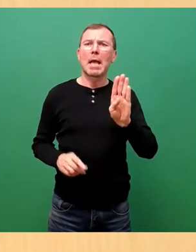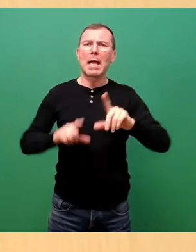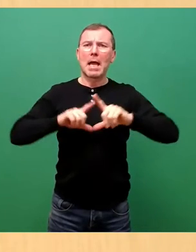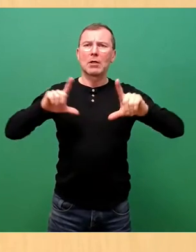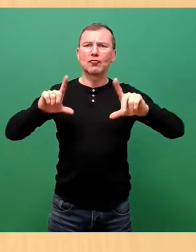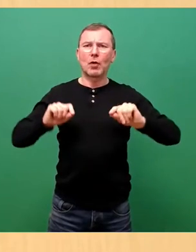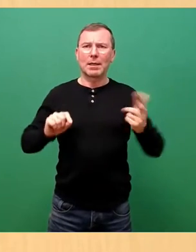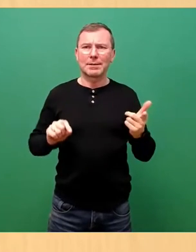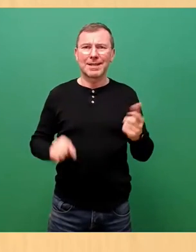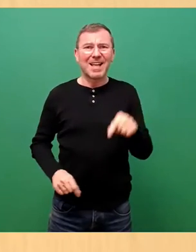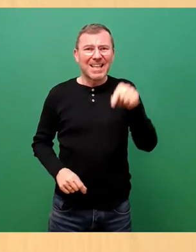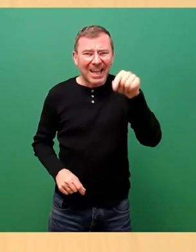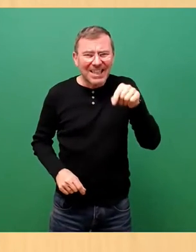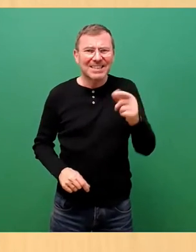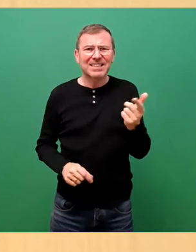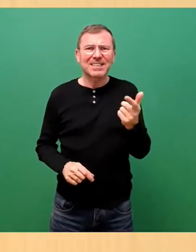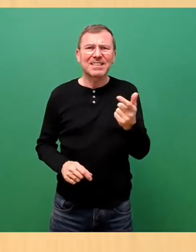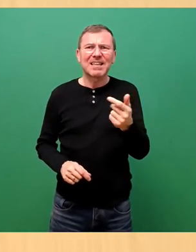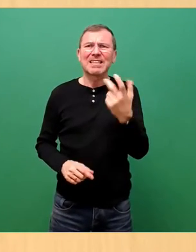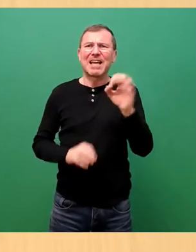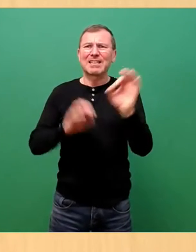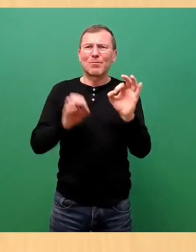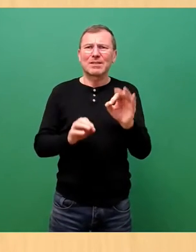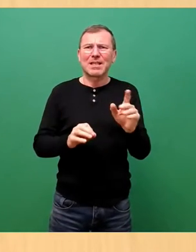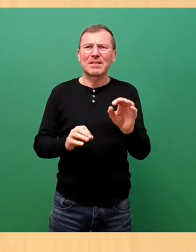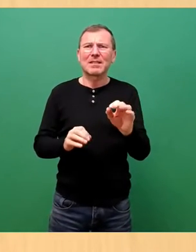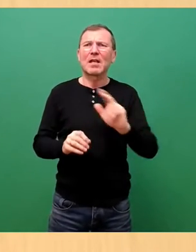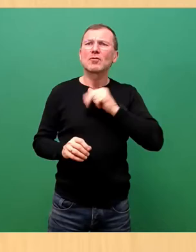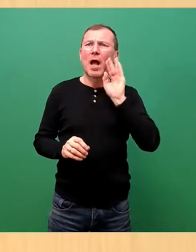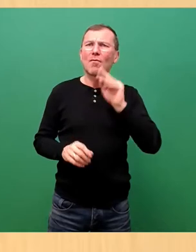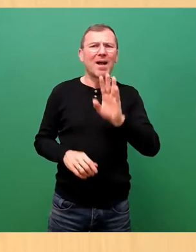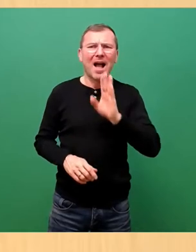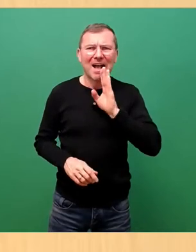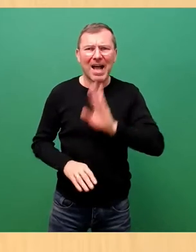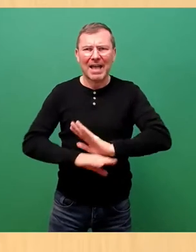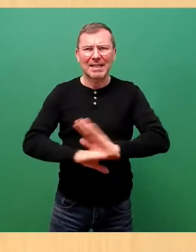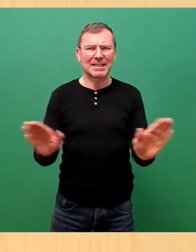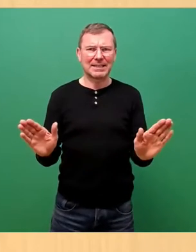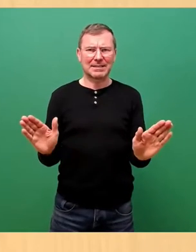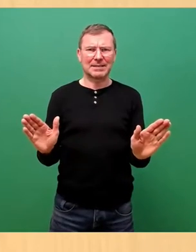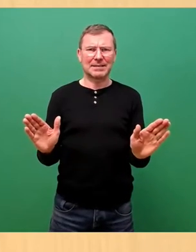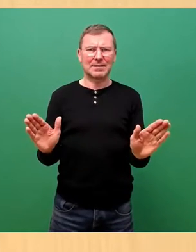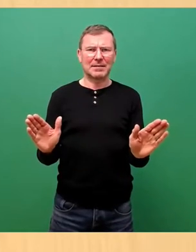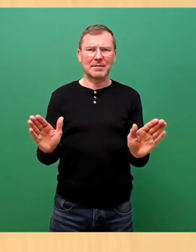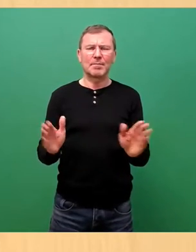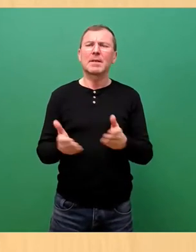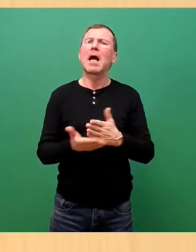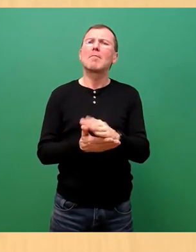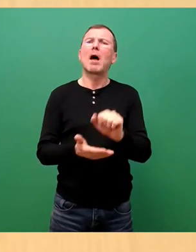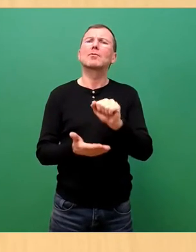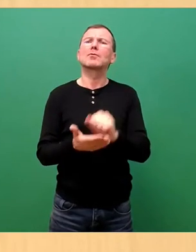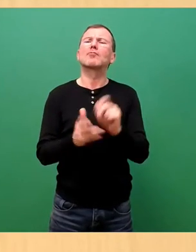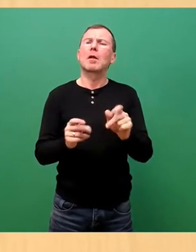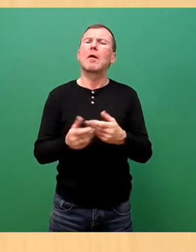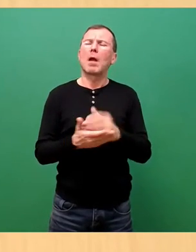die jetzt gültige Quote von 30% niemals aus. Das Stadtplanungsamt kommt zu dem Ergebnis, dass